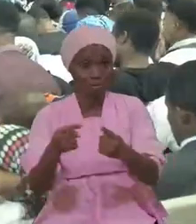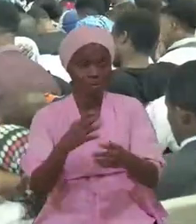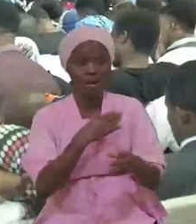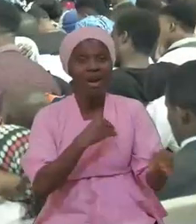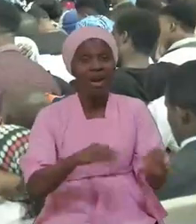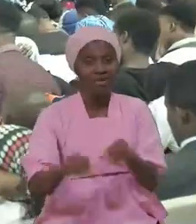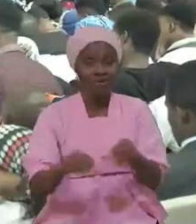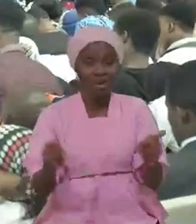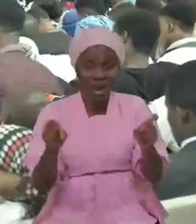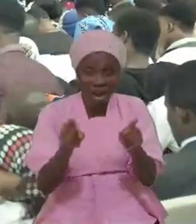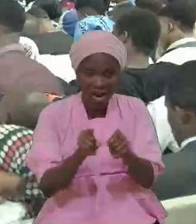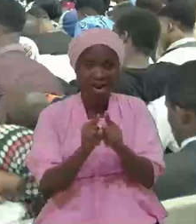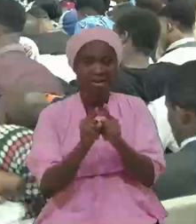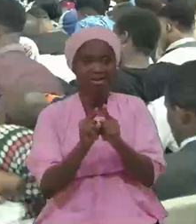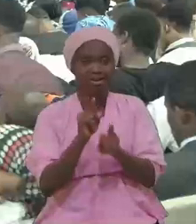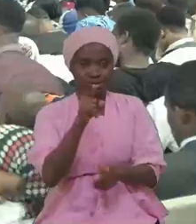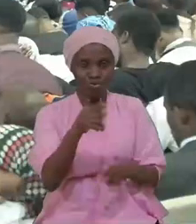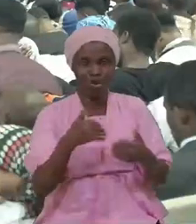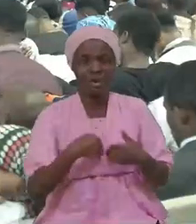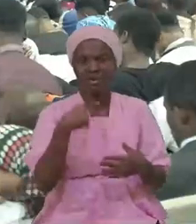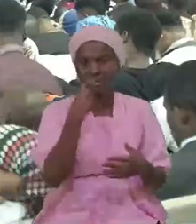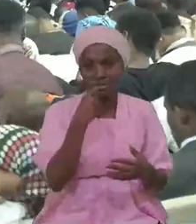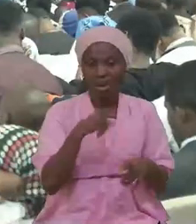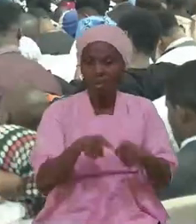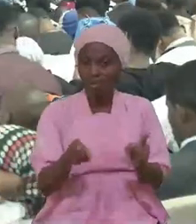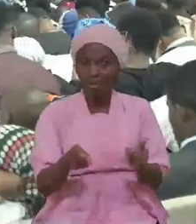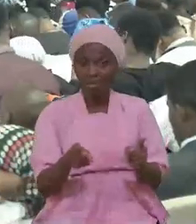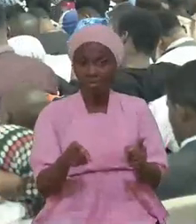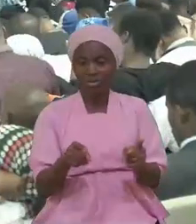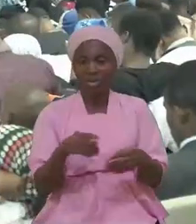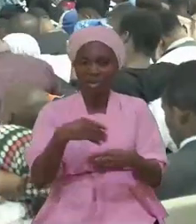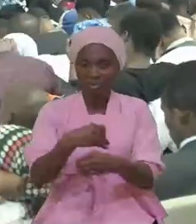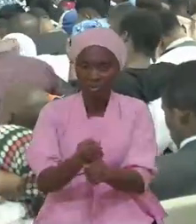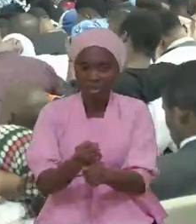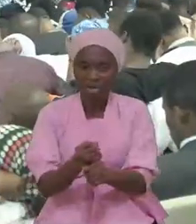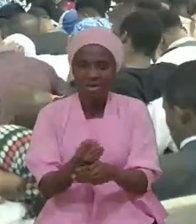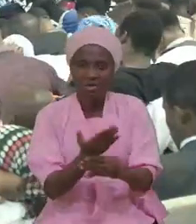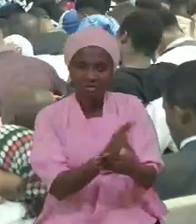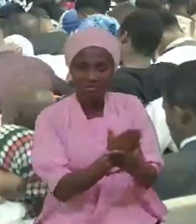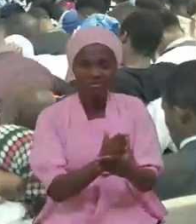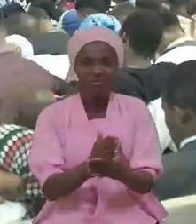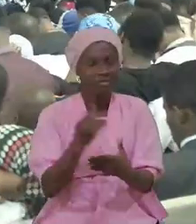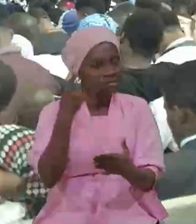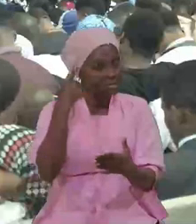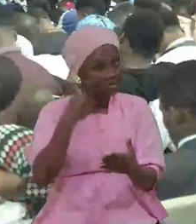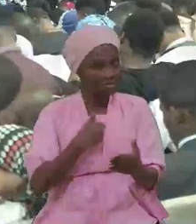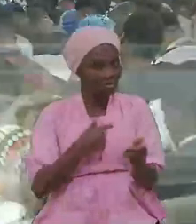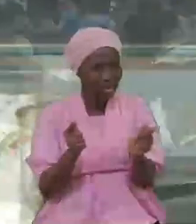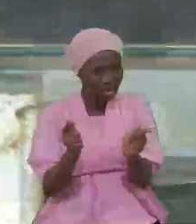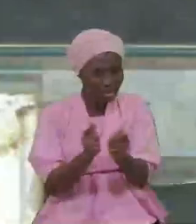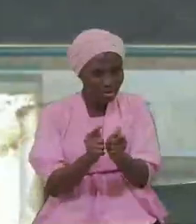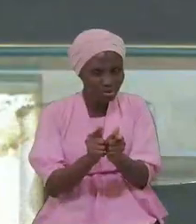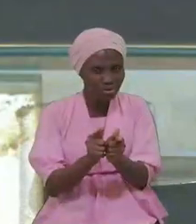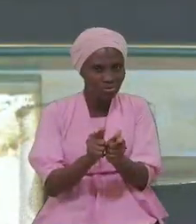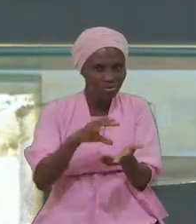fais comme tu as dit. Seulement, prépare-moi d'abord avec cela